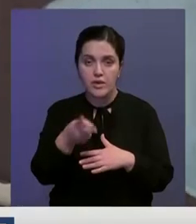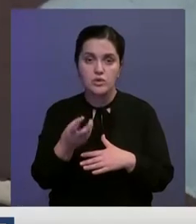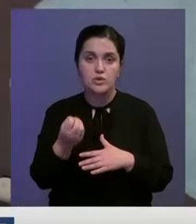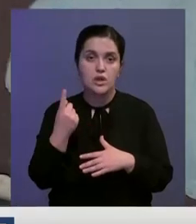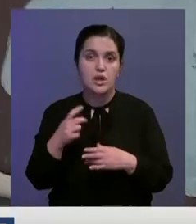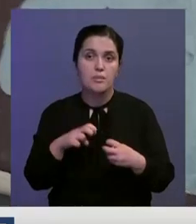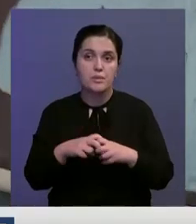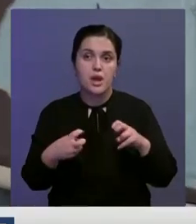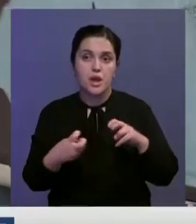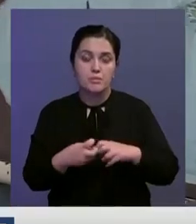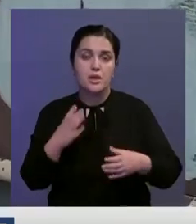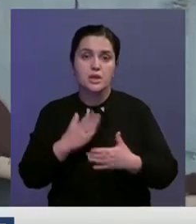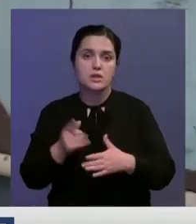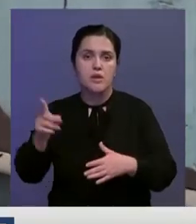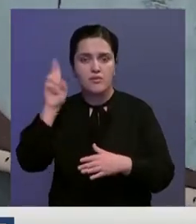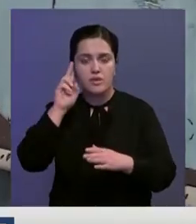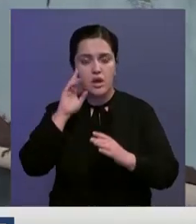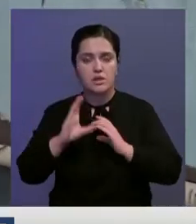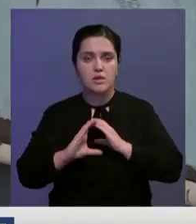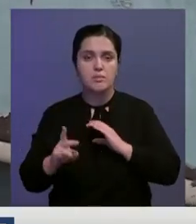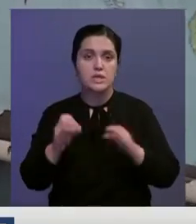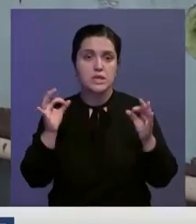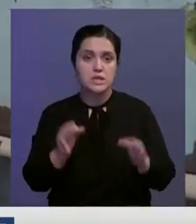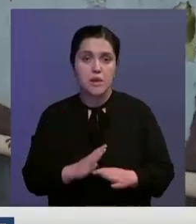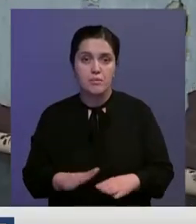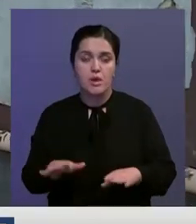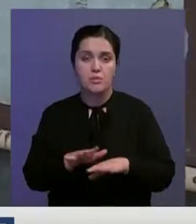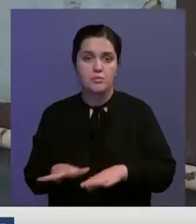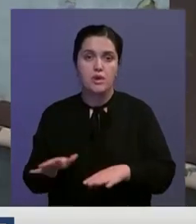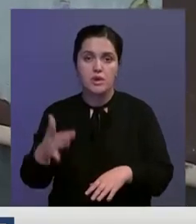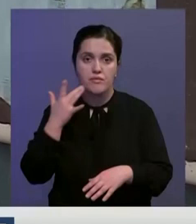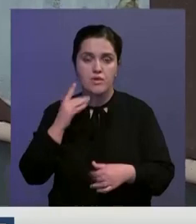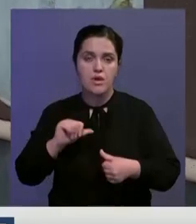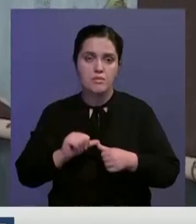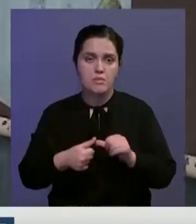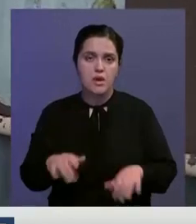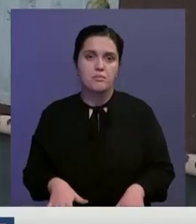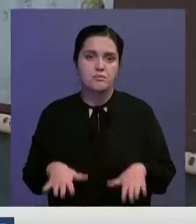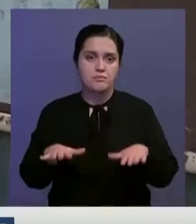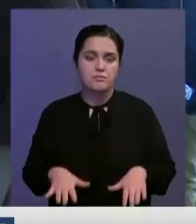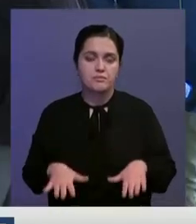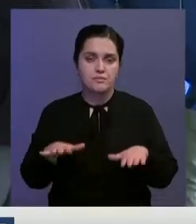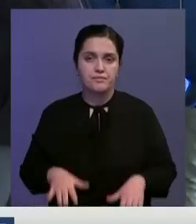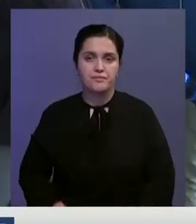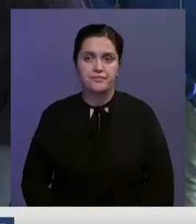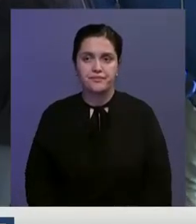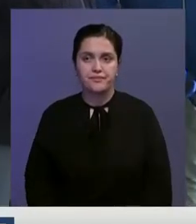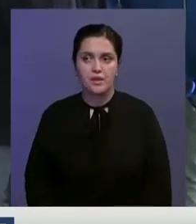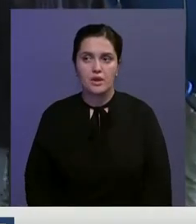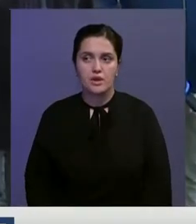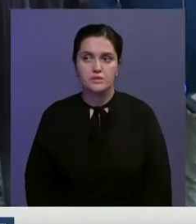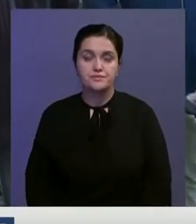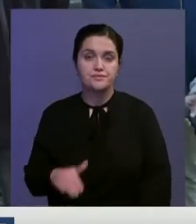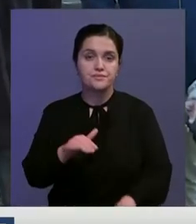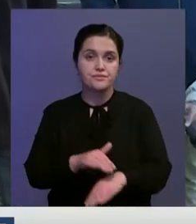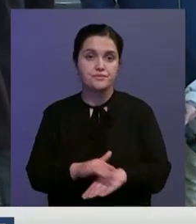главной проблемой здесь считается канализация. Из-за неправильных стоков она постоянно забивается, говорят жители. Выяснилось и то,